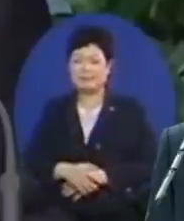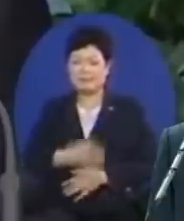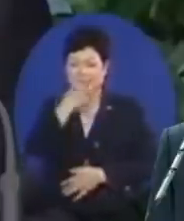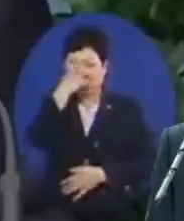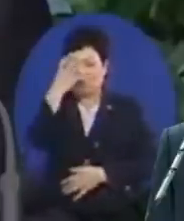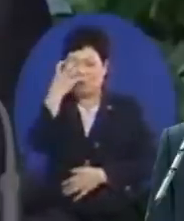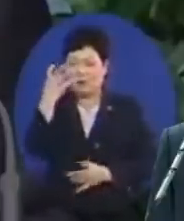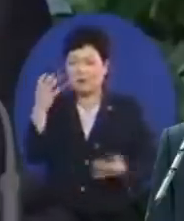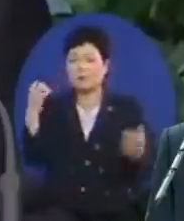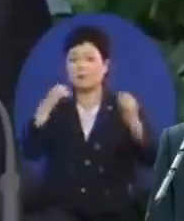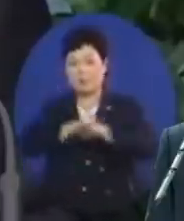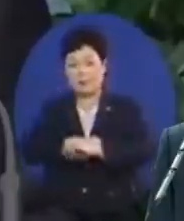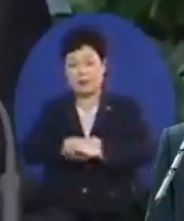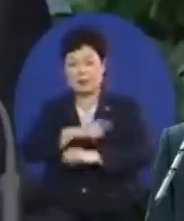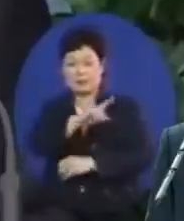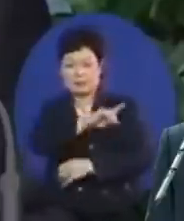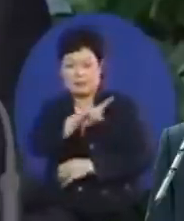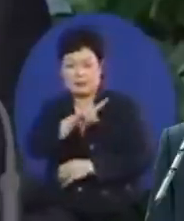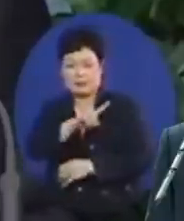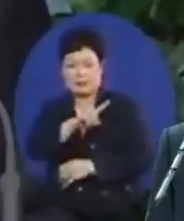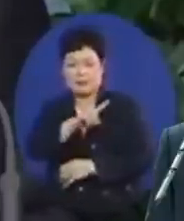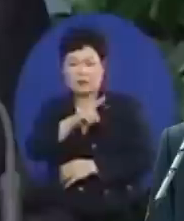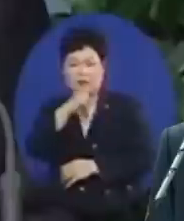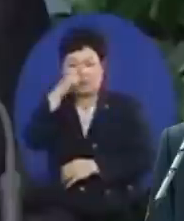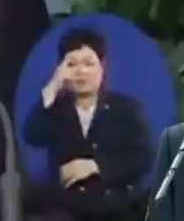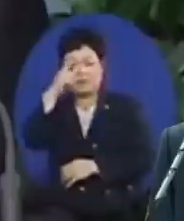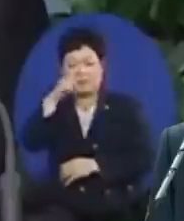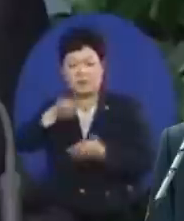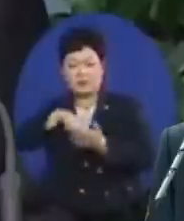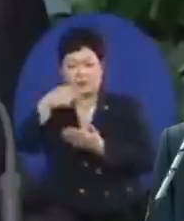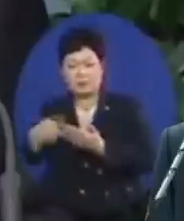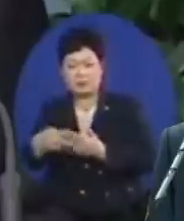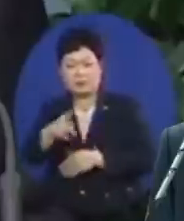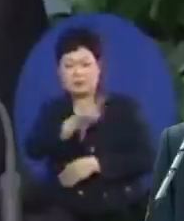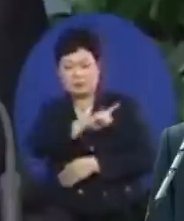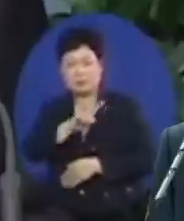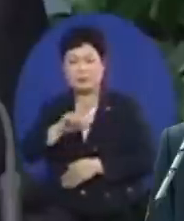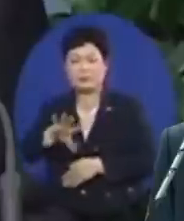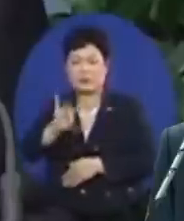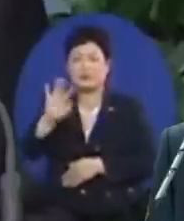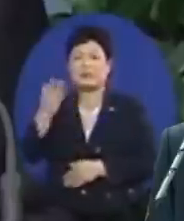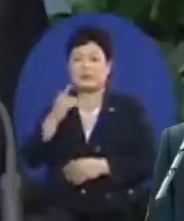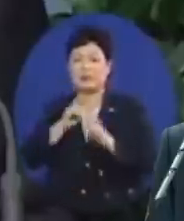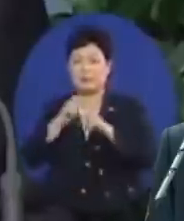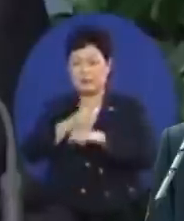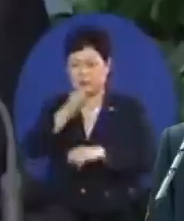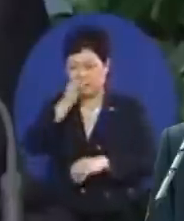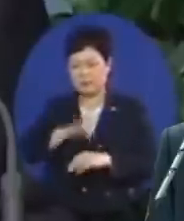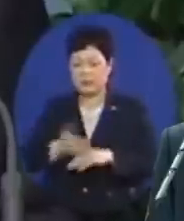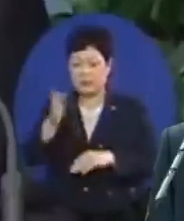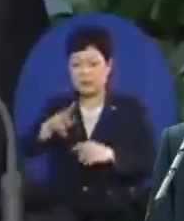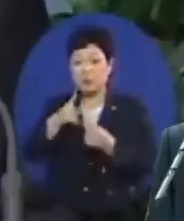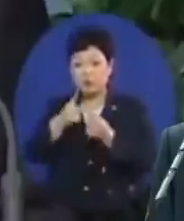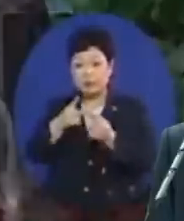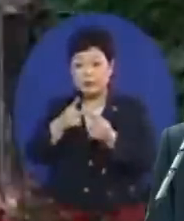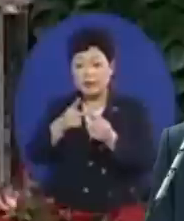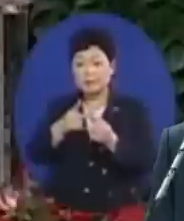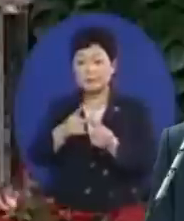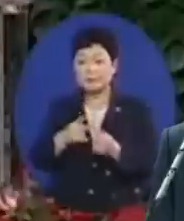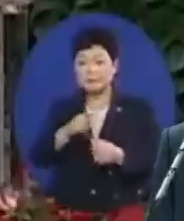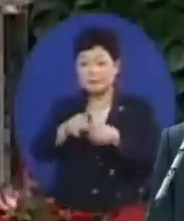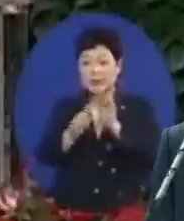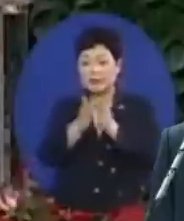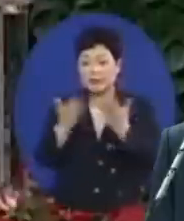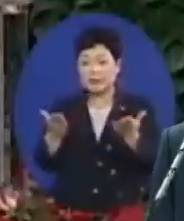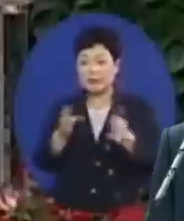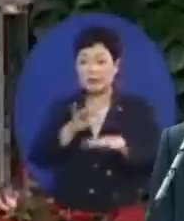교만은 폐망의 승봉이요, 오만한 마음은 넘어짐의 앞잡이라고 말씀하고 있는 것입니다. 그런데 둘째로